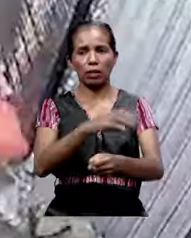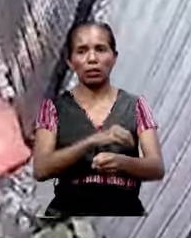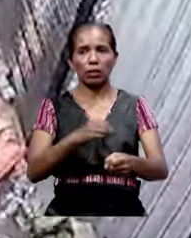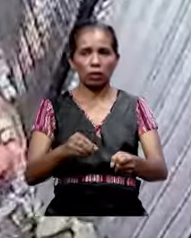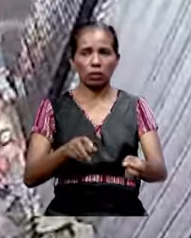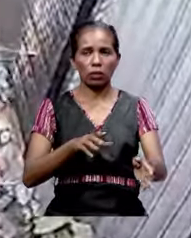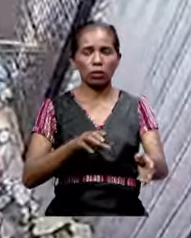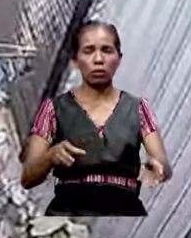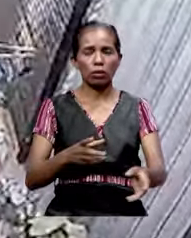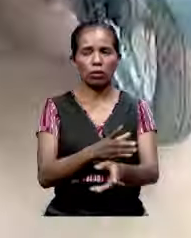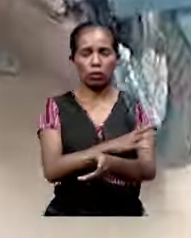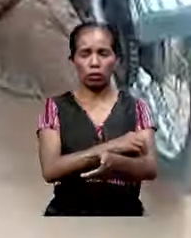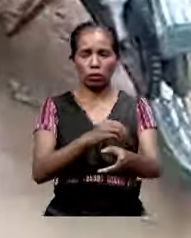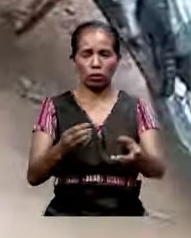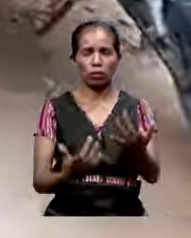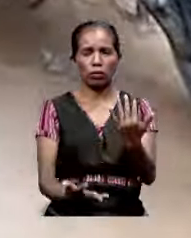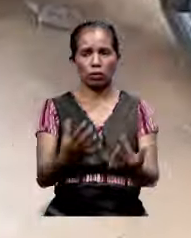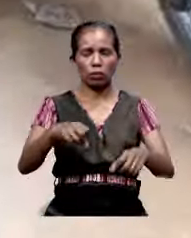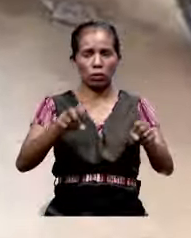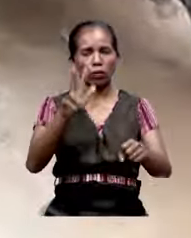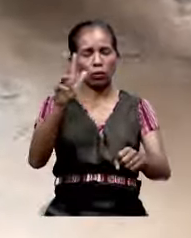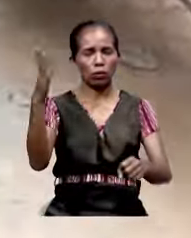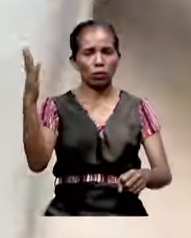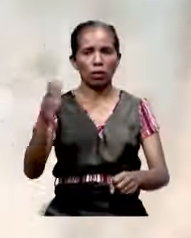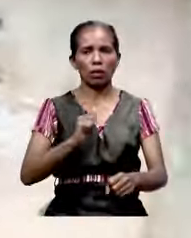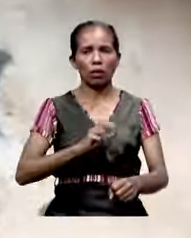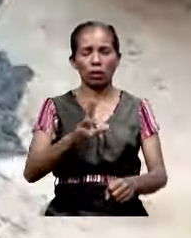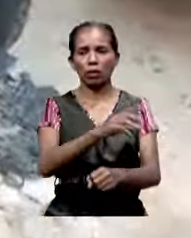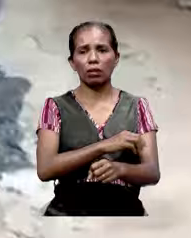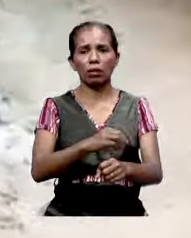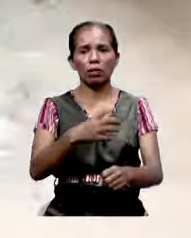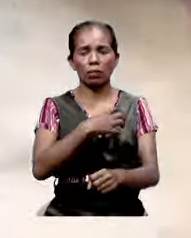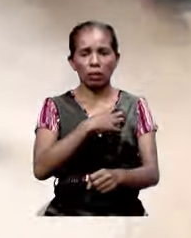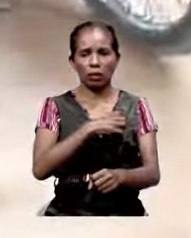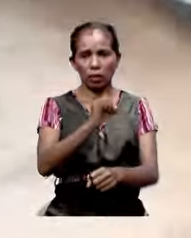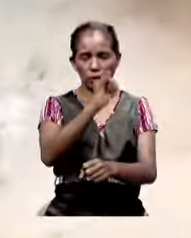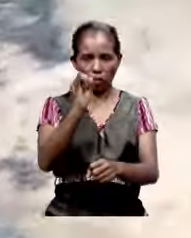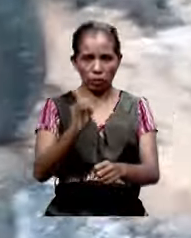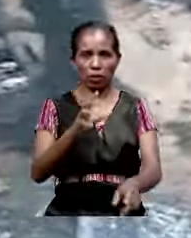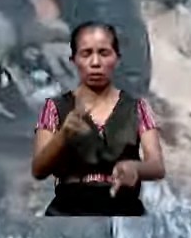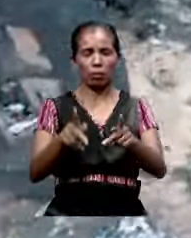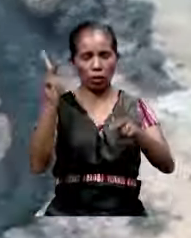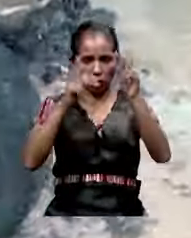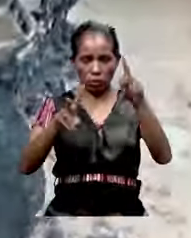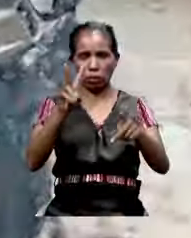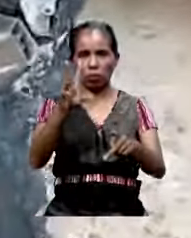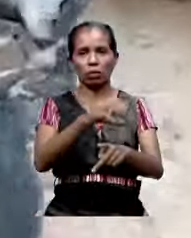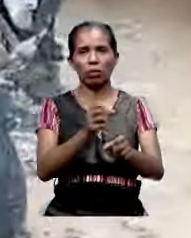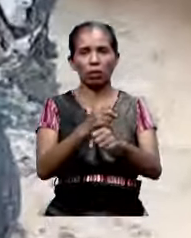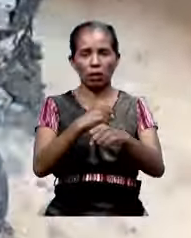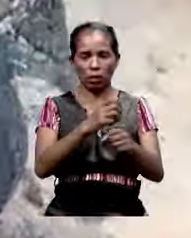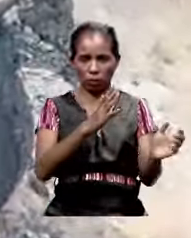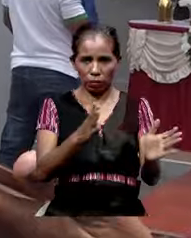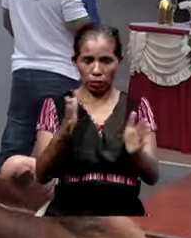suno motorizada tolu iha elo clarang, iha loron hira liupa, dadau ne polisi identifica un autor ba caso ruane o di halo